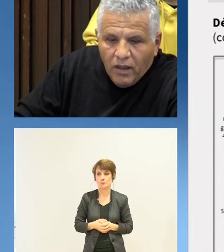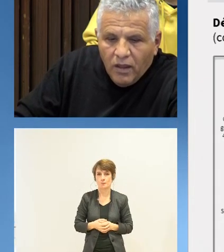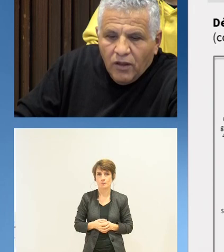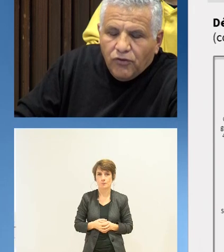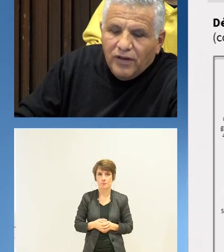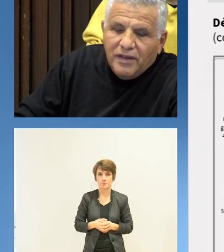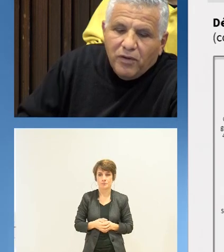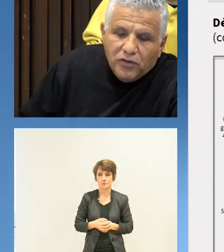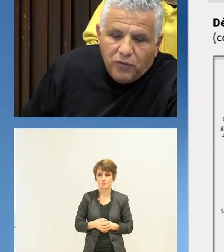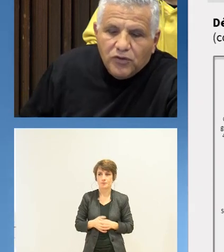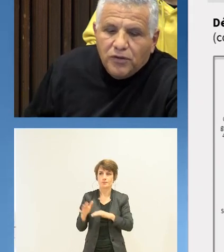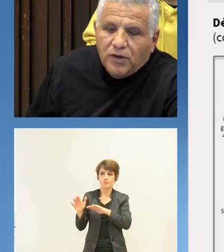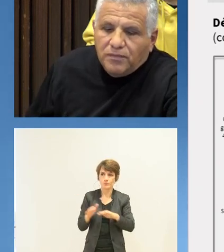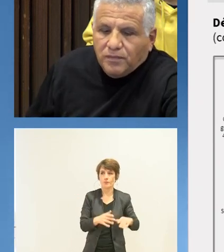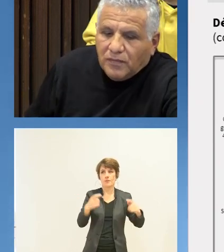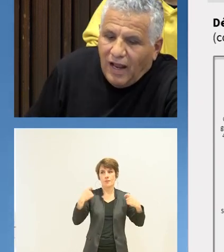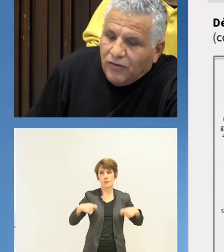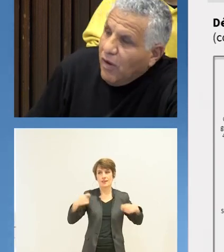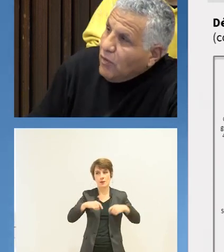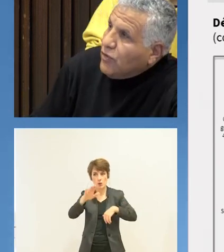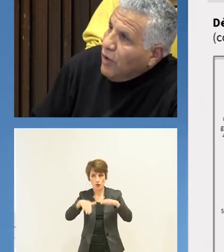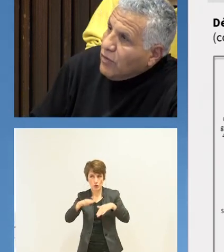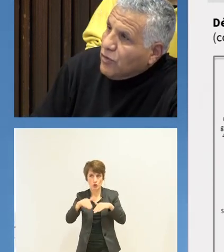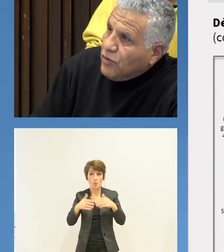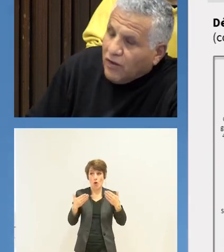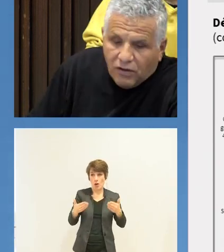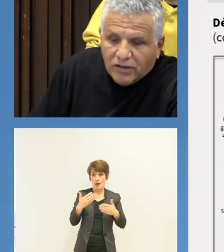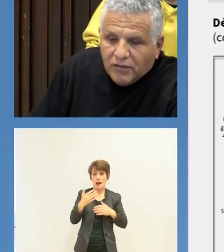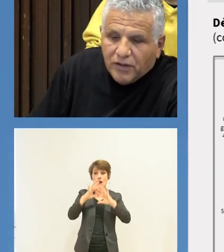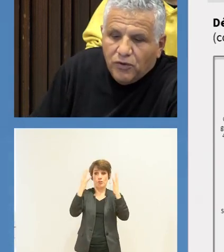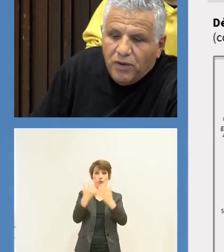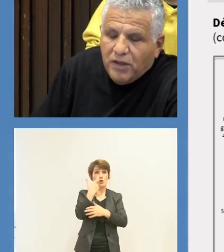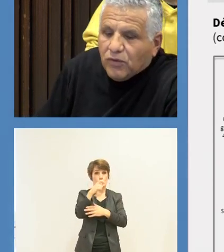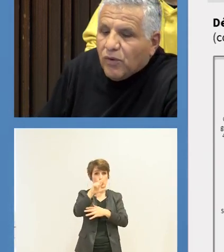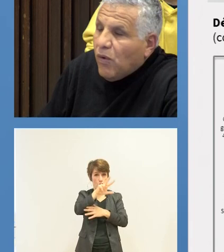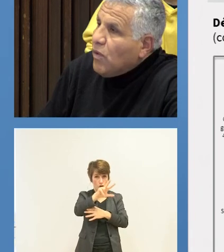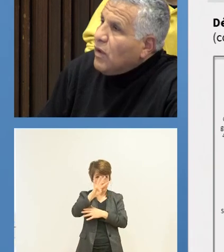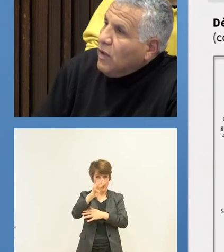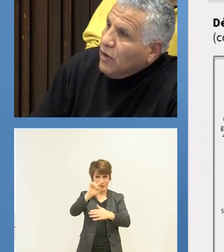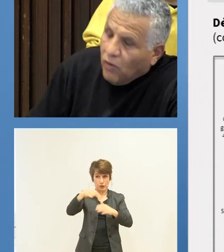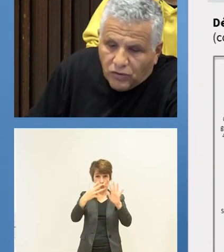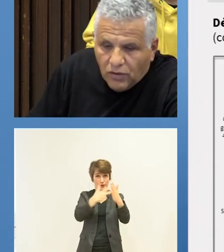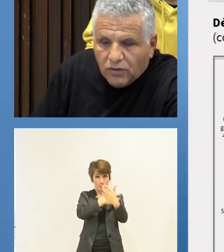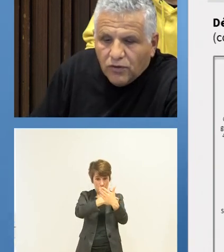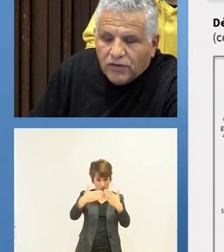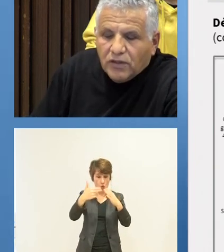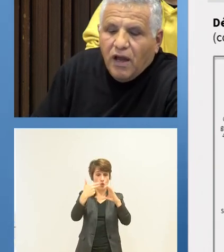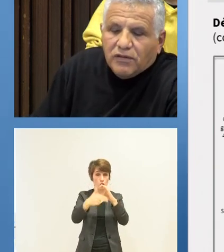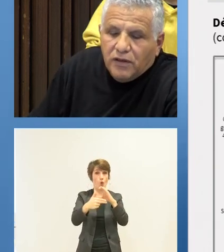sur les dépenses de fonctionnement elles sont à hauteur de 234 8 millions d'euros contre